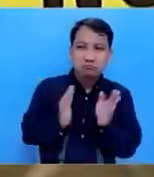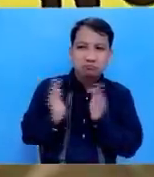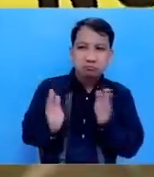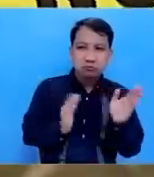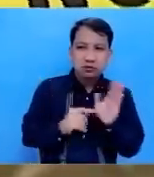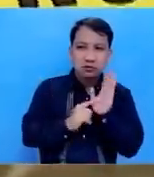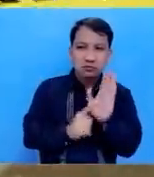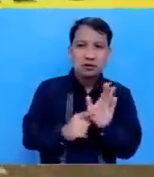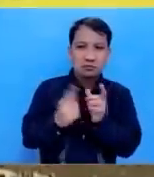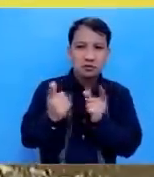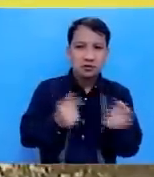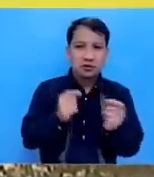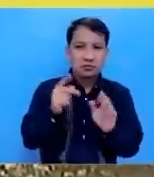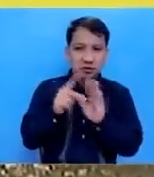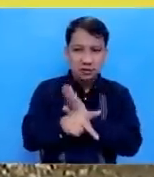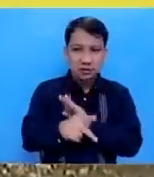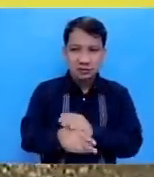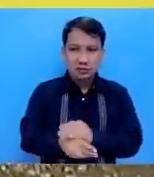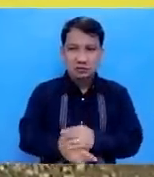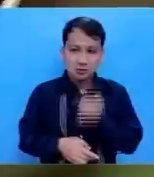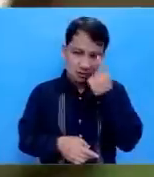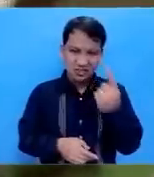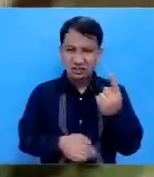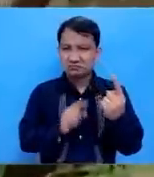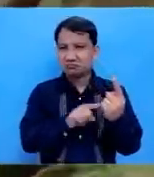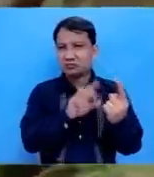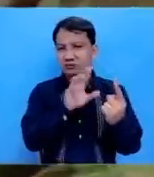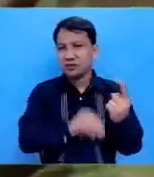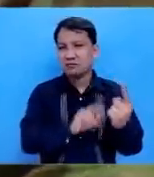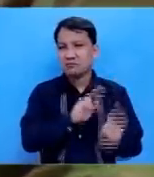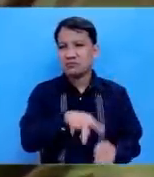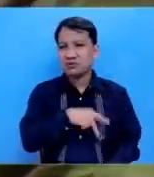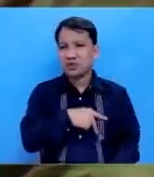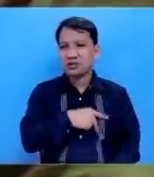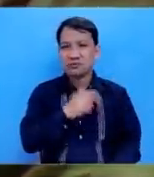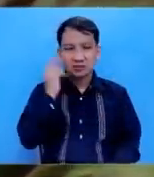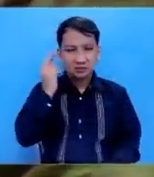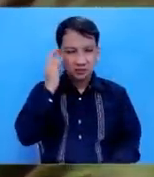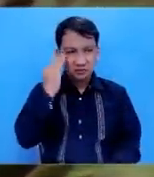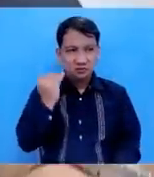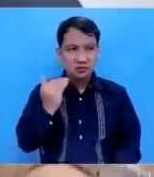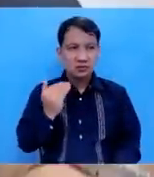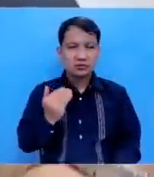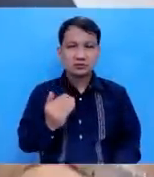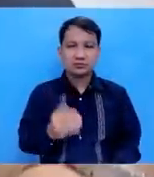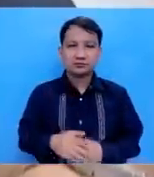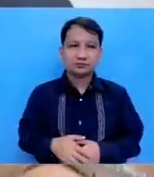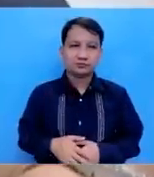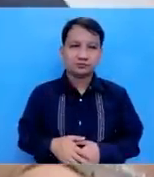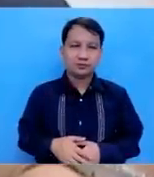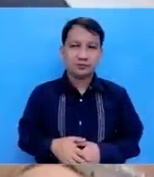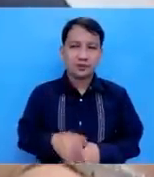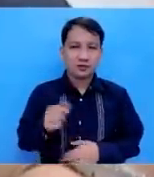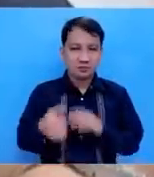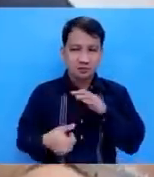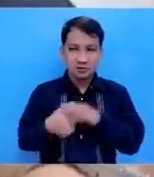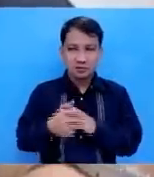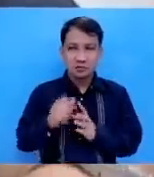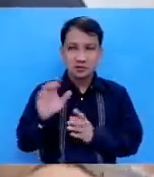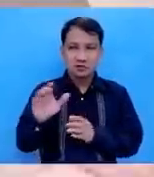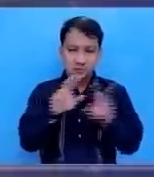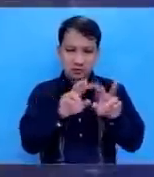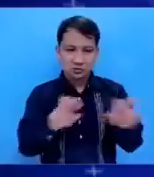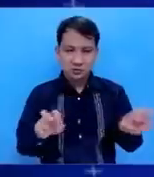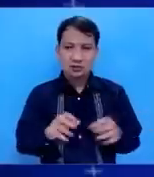ang gagawin niyang krimen. Isolated at personal na motive ang ano na ang lumabas sa pag-iimbestiga